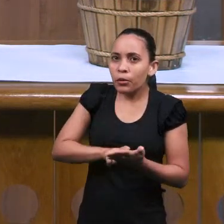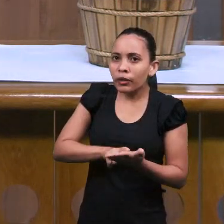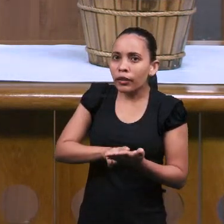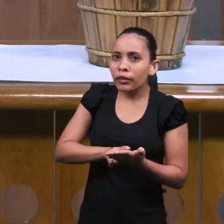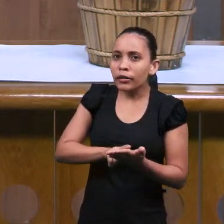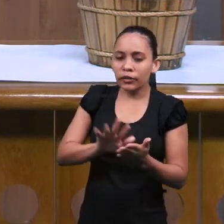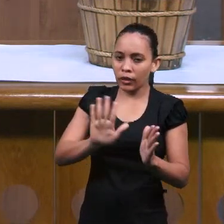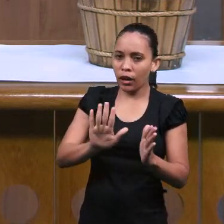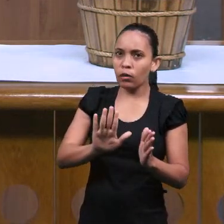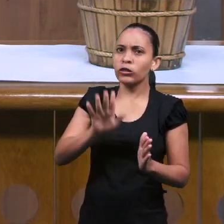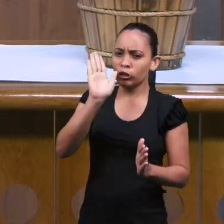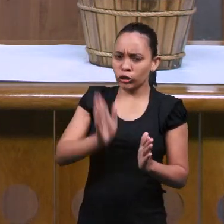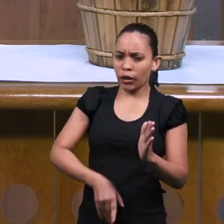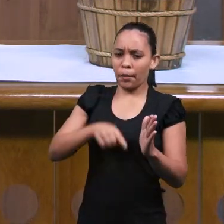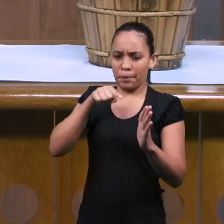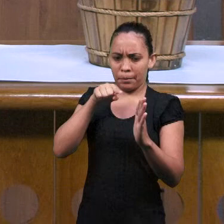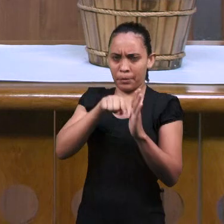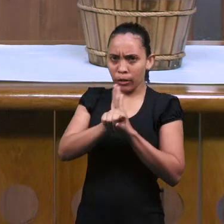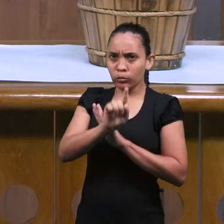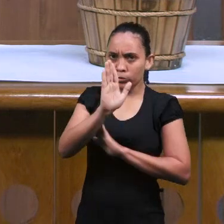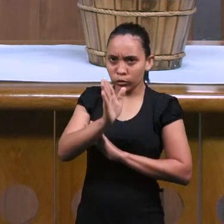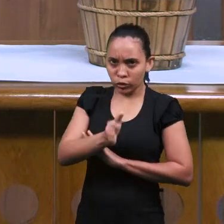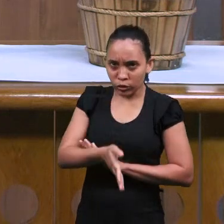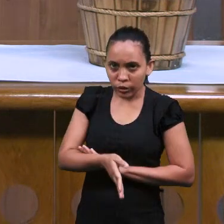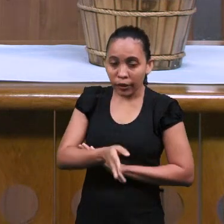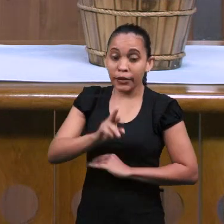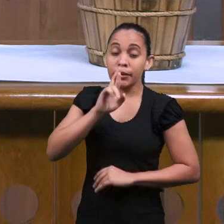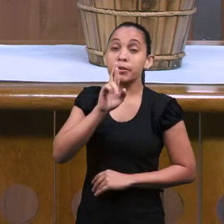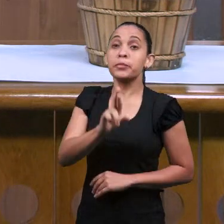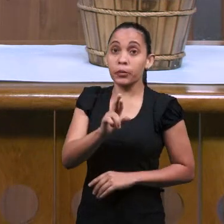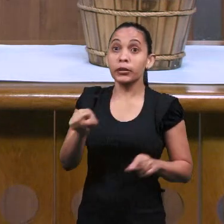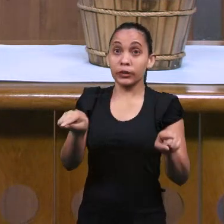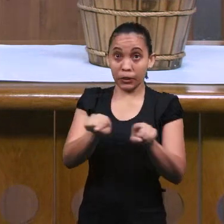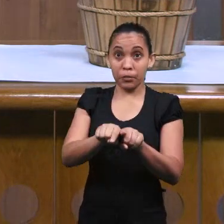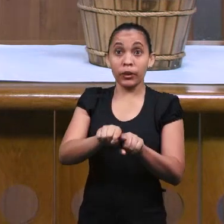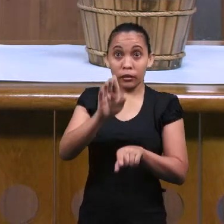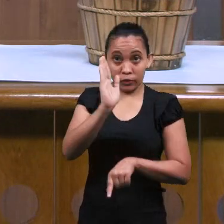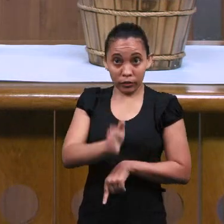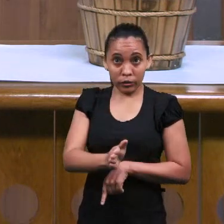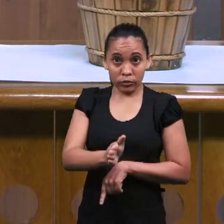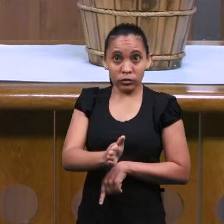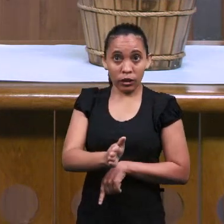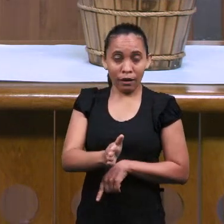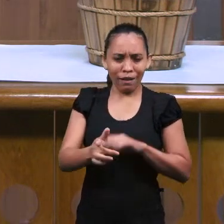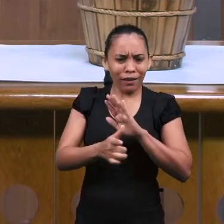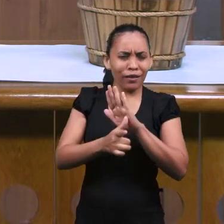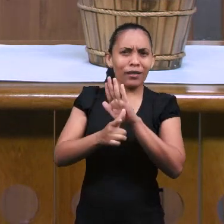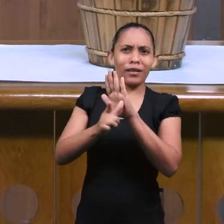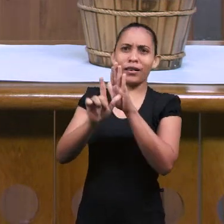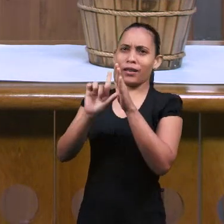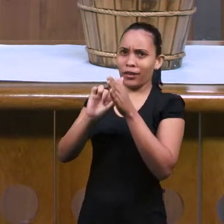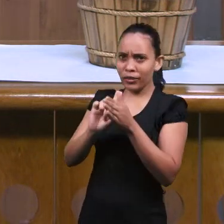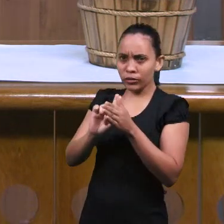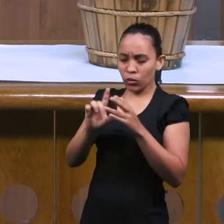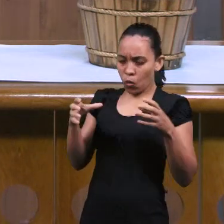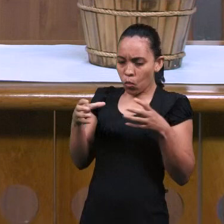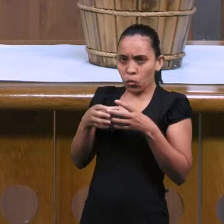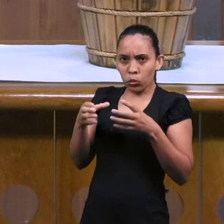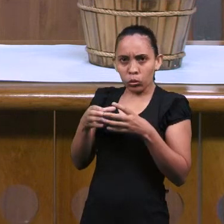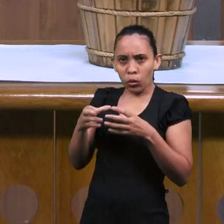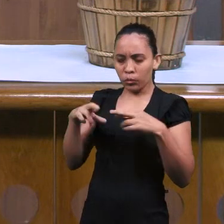Non. Les questions ont été posées, les réponses ont été données déjà. Donc les frères et sœurs sont réunis